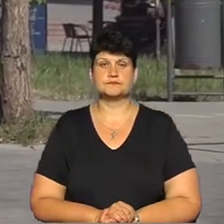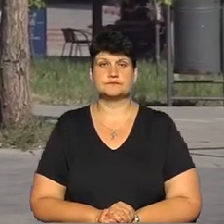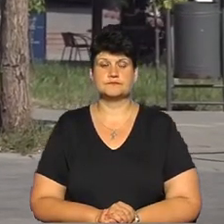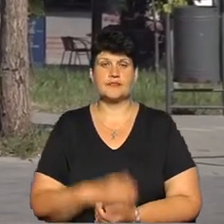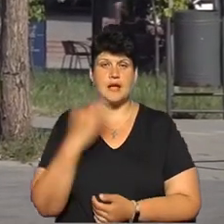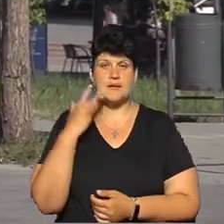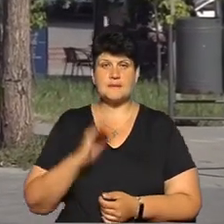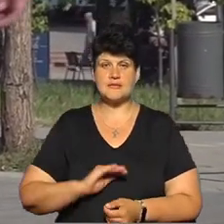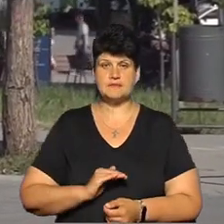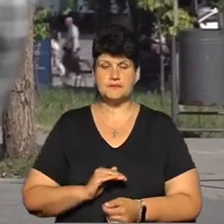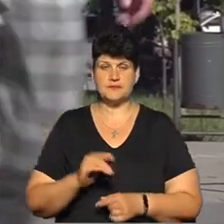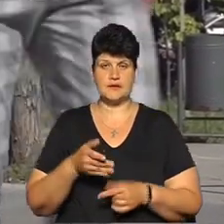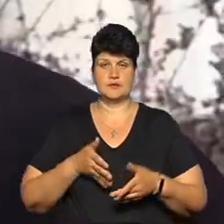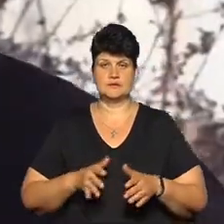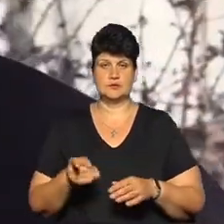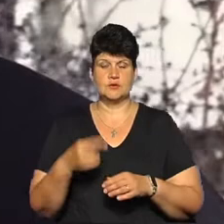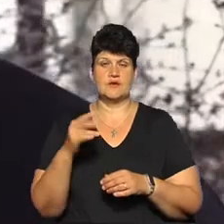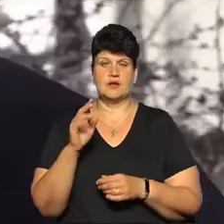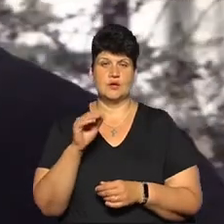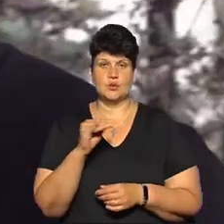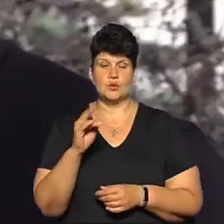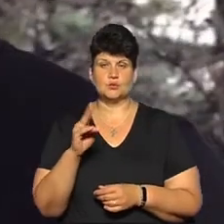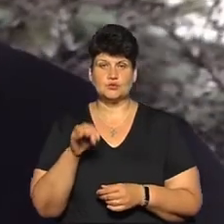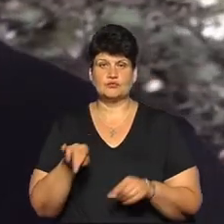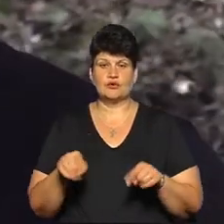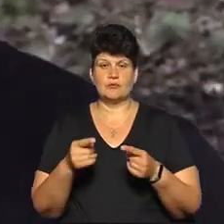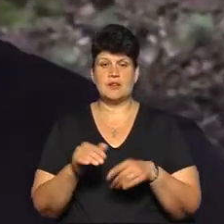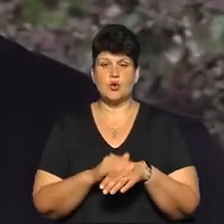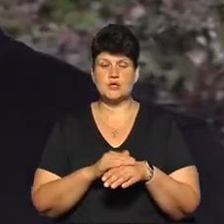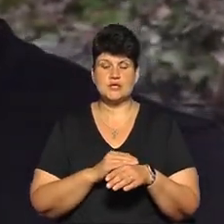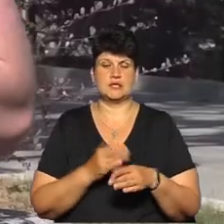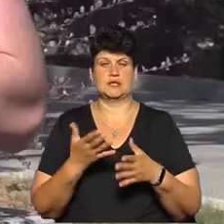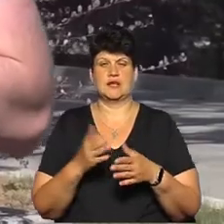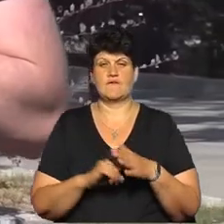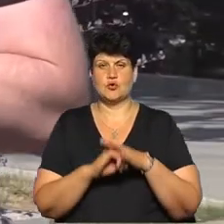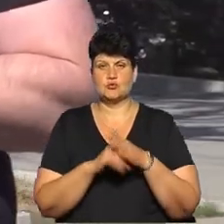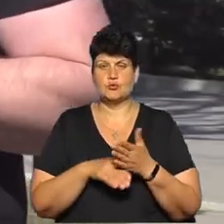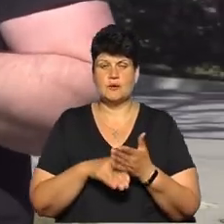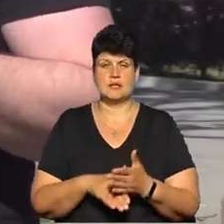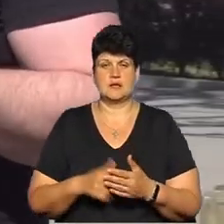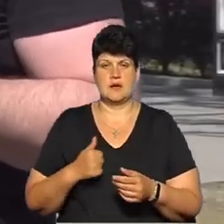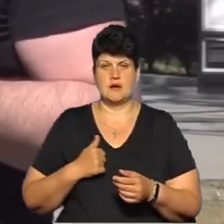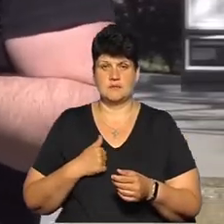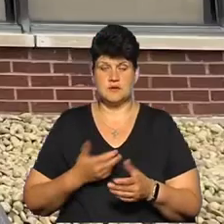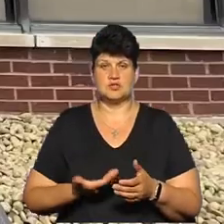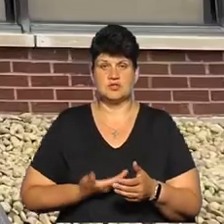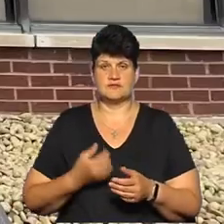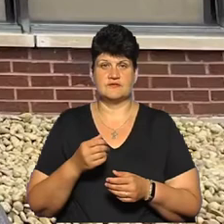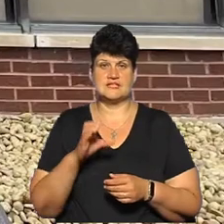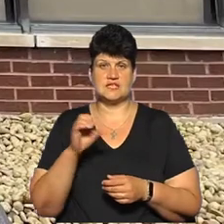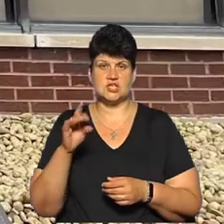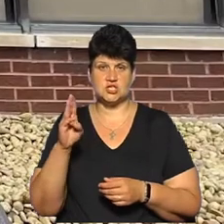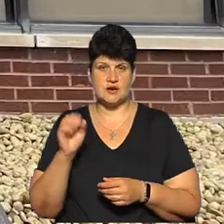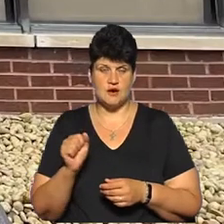Американський бізнесмен родом з Тернопільщини Юрій Кут створив благодійний фонд, щоб допомагати Збройним силам України. Чоловік прожив у США 14 років, там